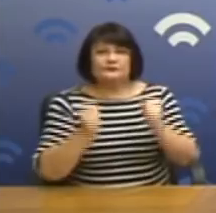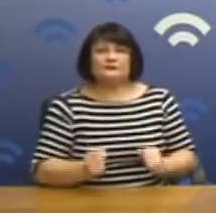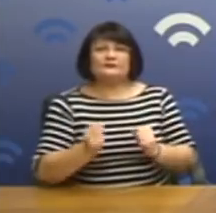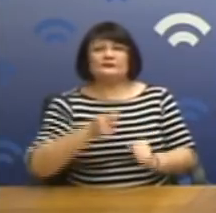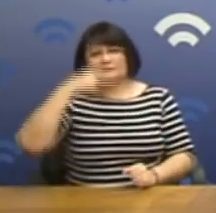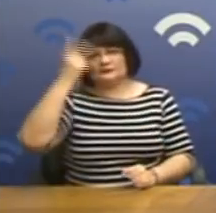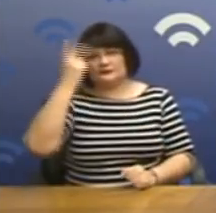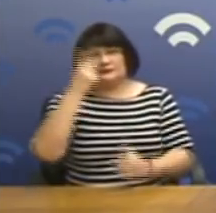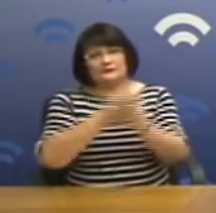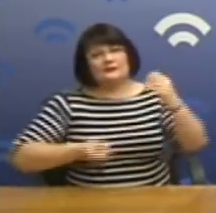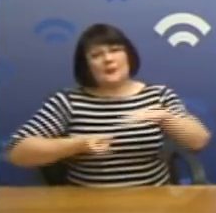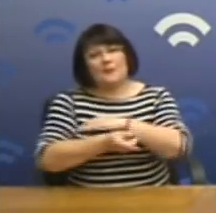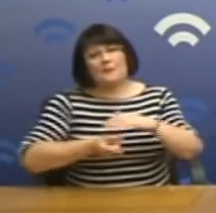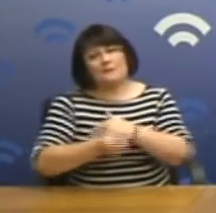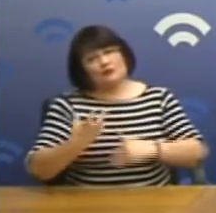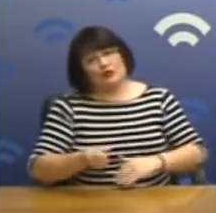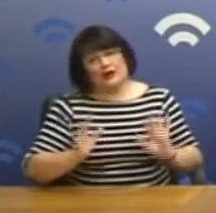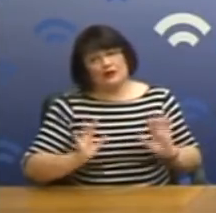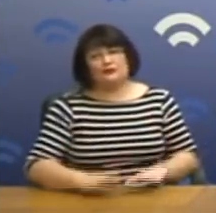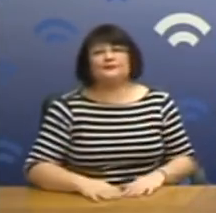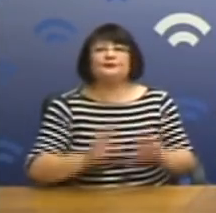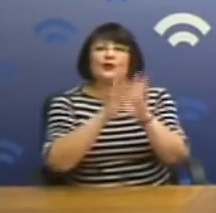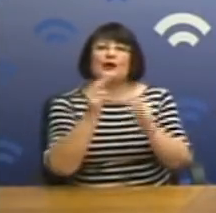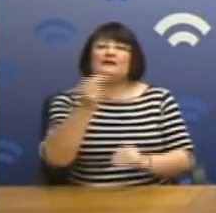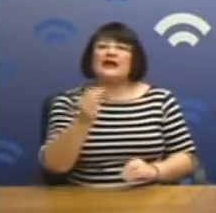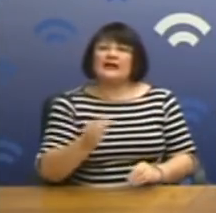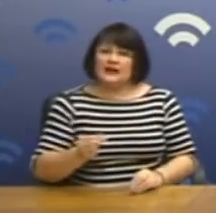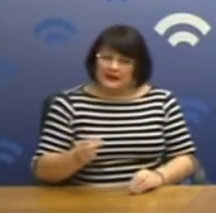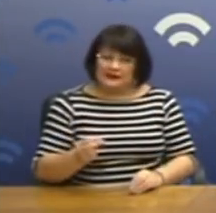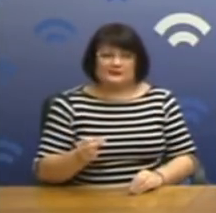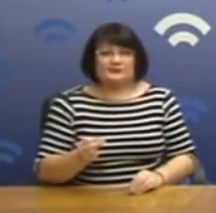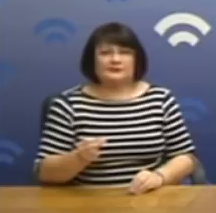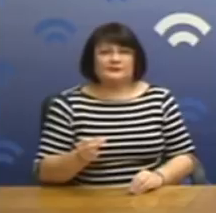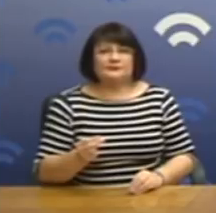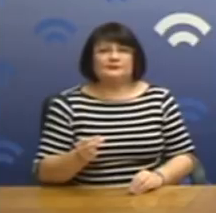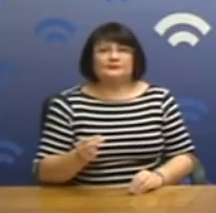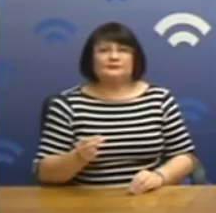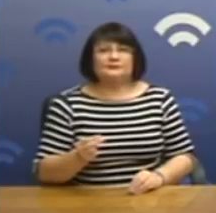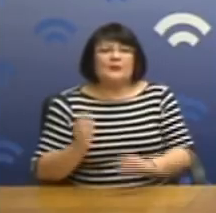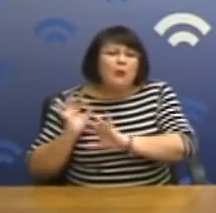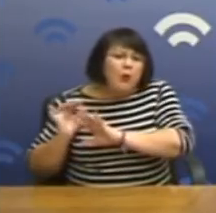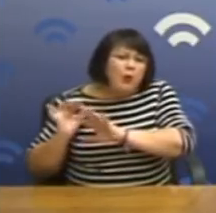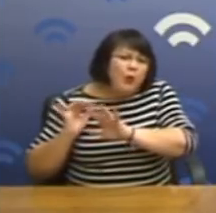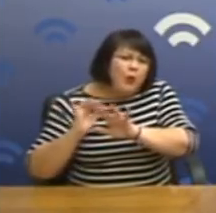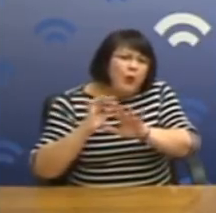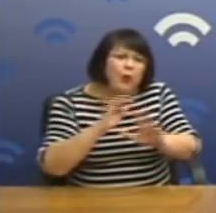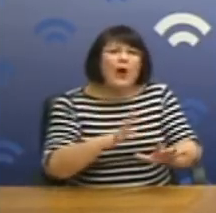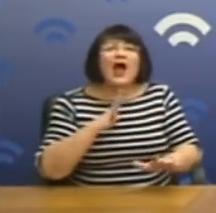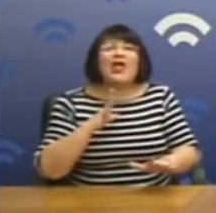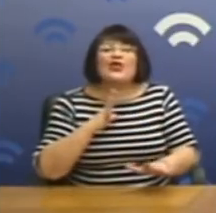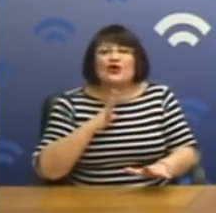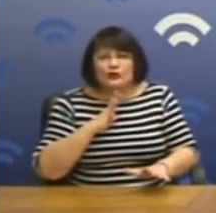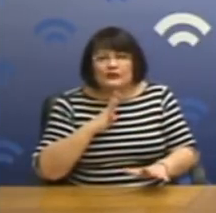προσφύγων και μεταναστών. Και όλα αυτά την ώρα που τα ποτάμια των ξεριζωμένων από τους δικούς